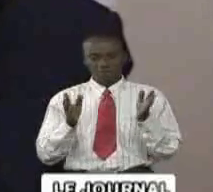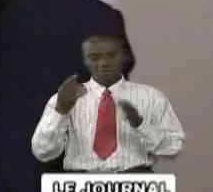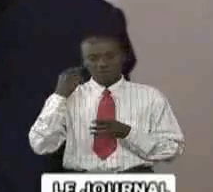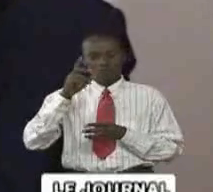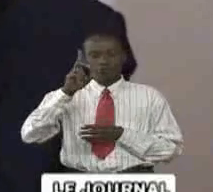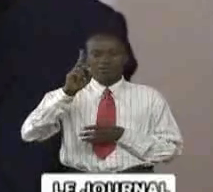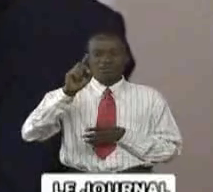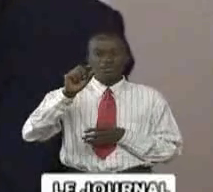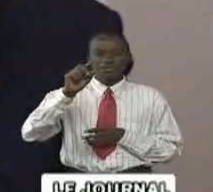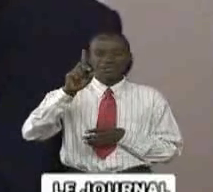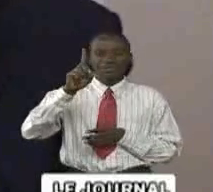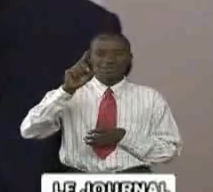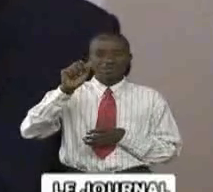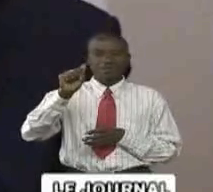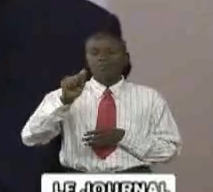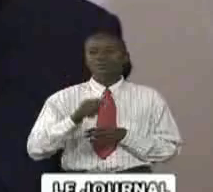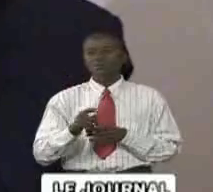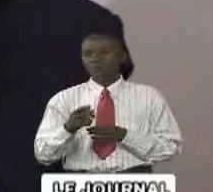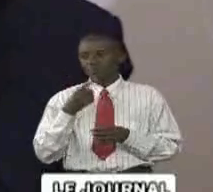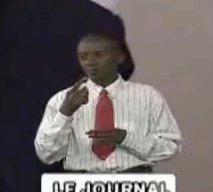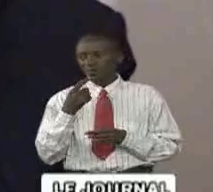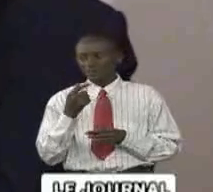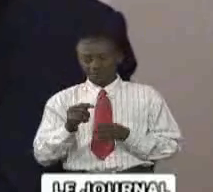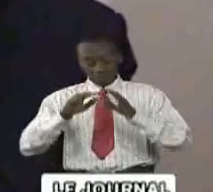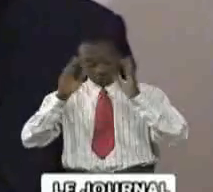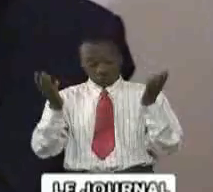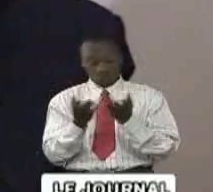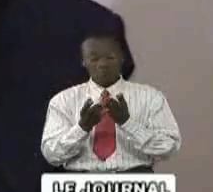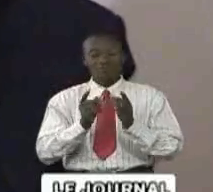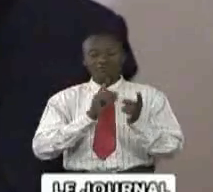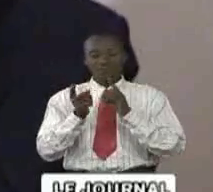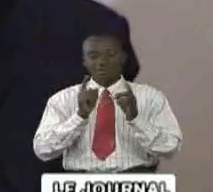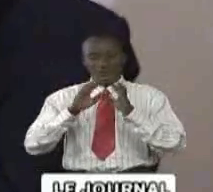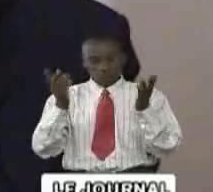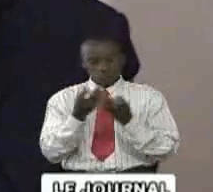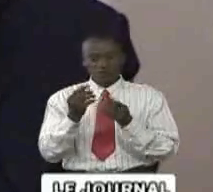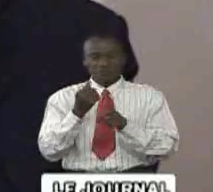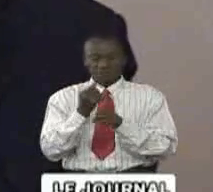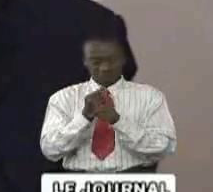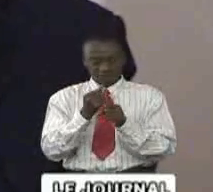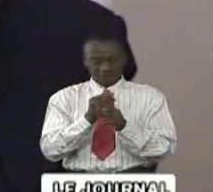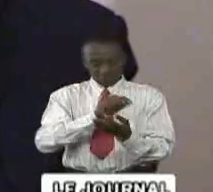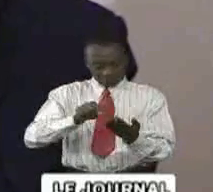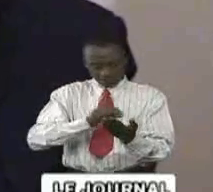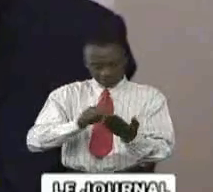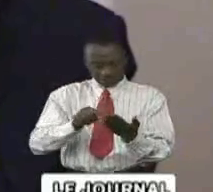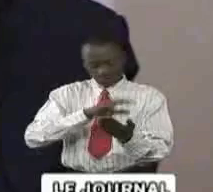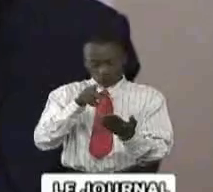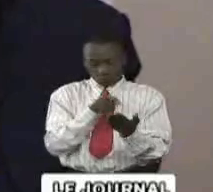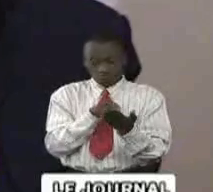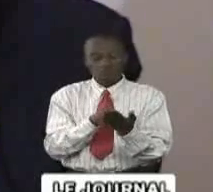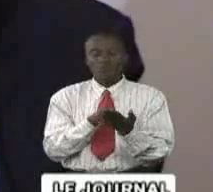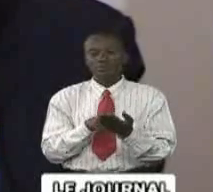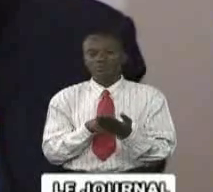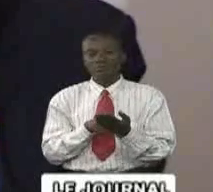point, rencontrera les exigences de célérité et d'efficacité afin de réduire les délais